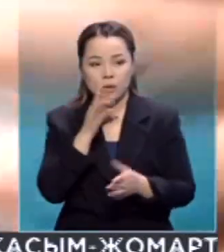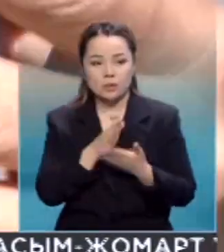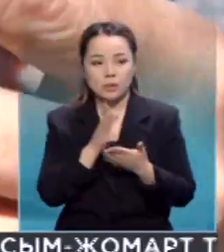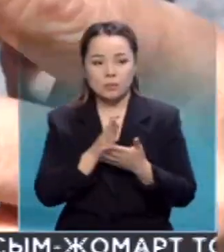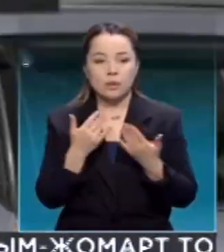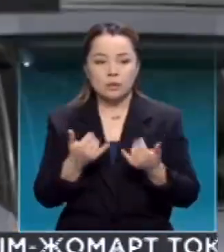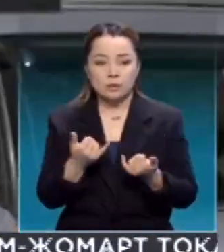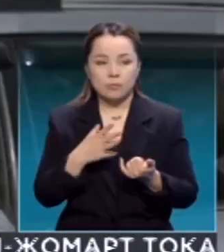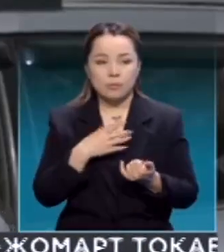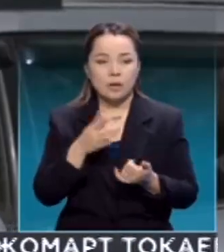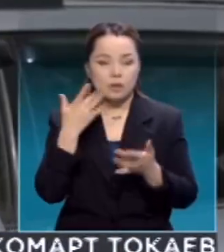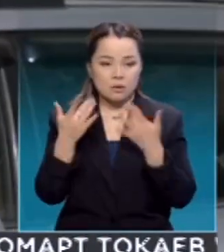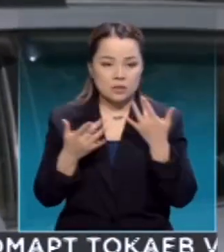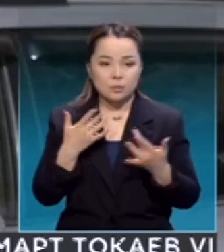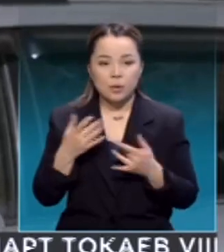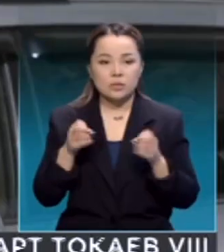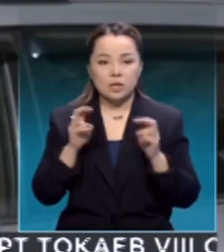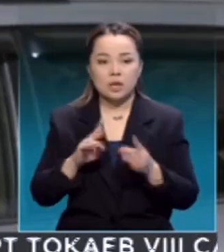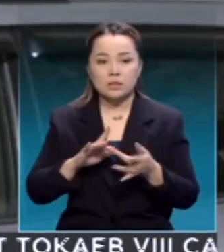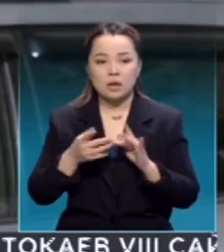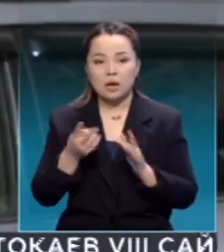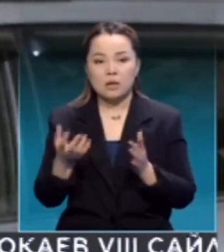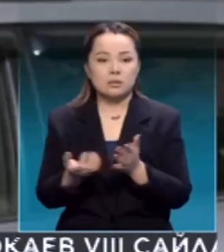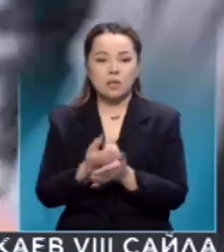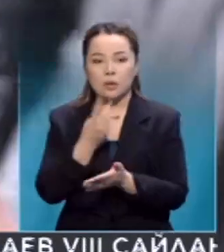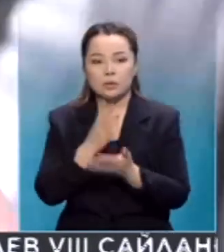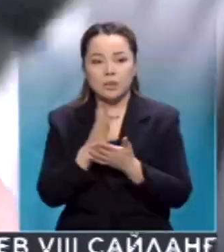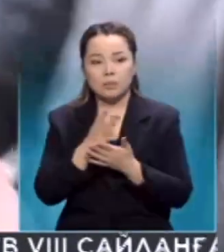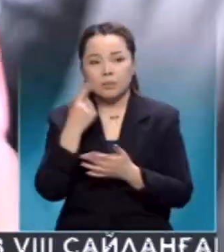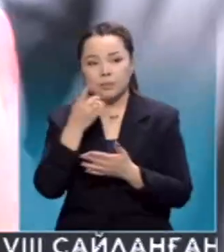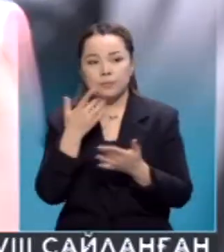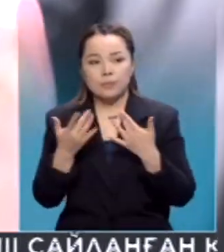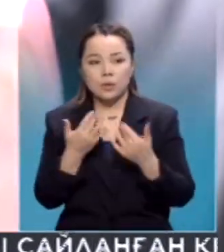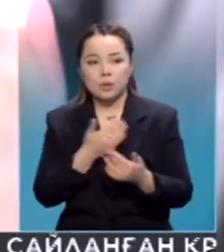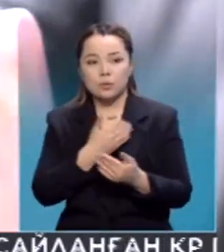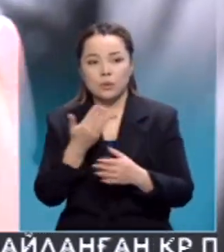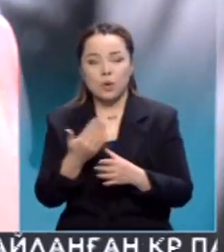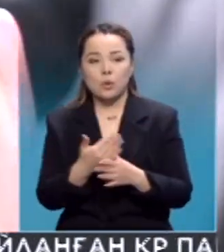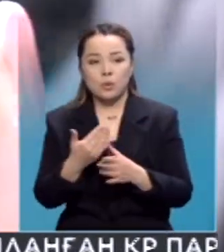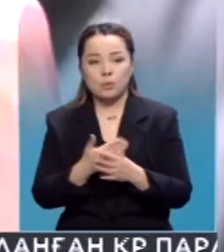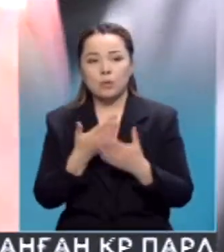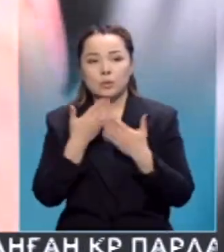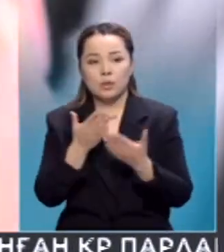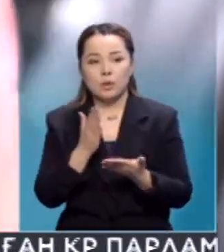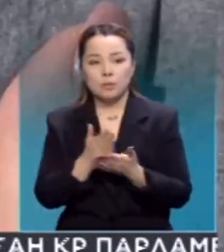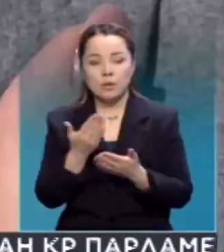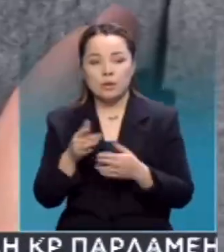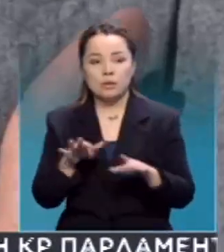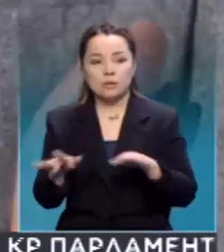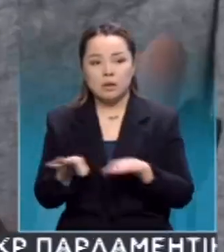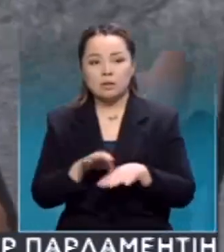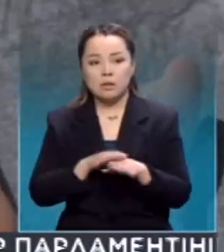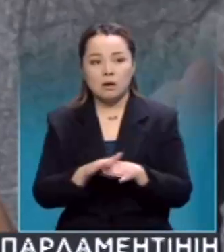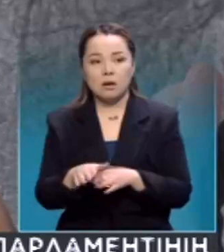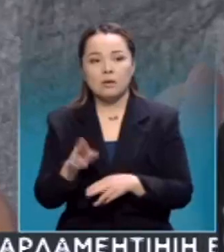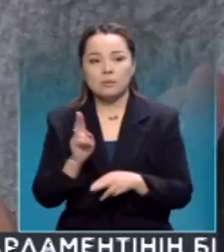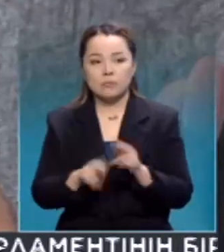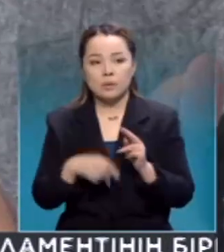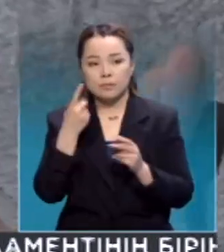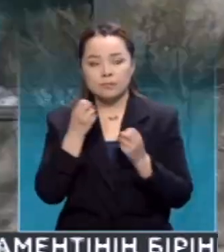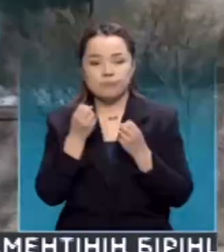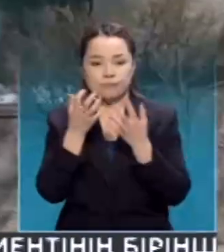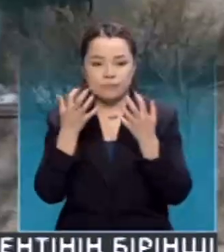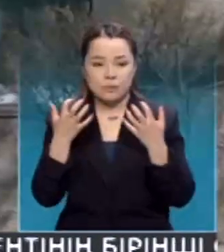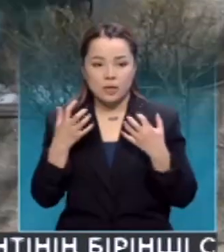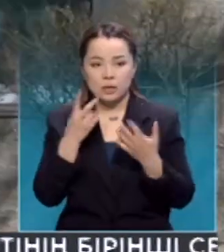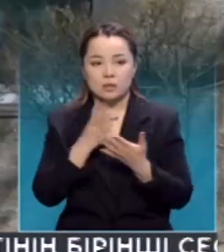жағдайға жеткізген косметологты әлеуметтік желі арқылы тапқан. Бетін әрлетпек болып, оның көмегіне жүгінген. Процедураларын қабылдаған соң беті бөртіп